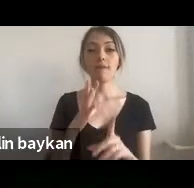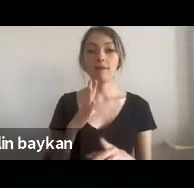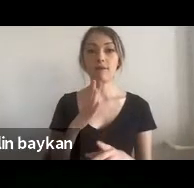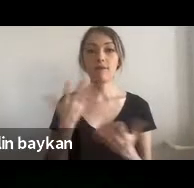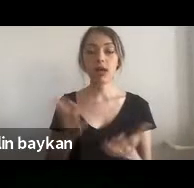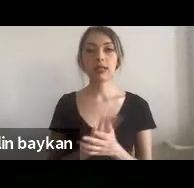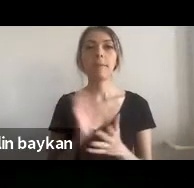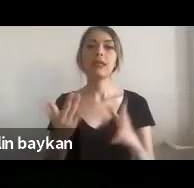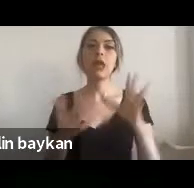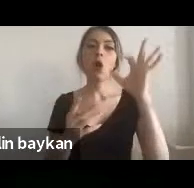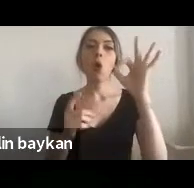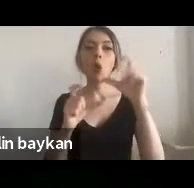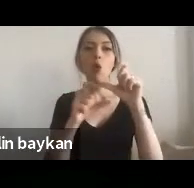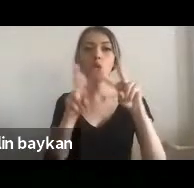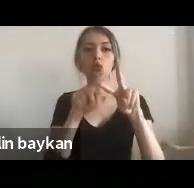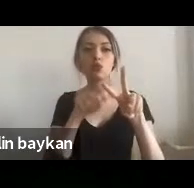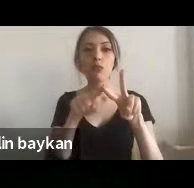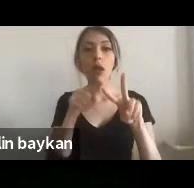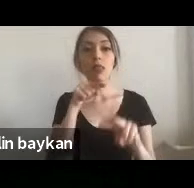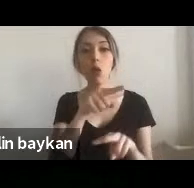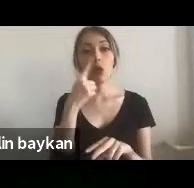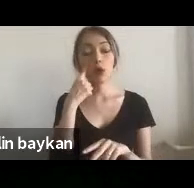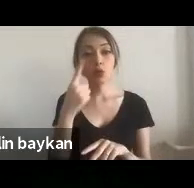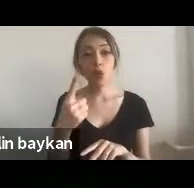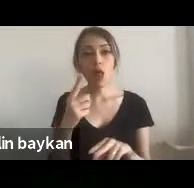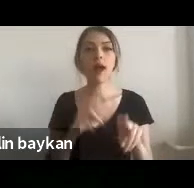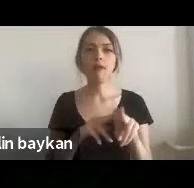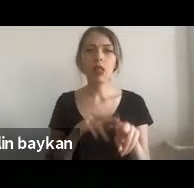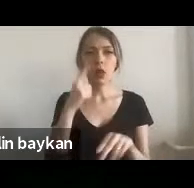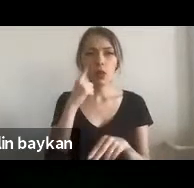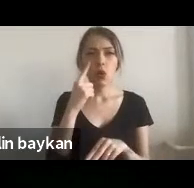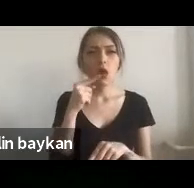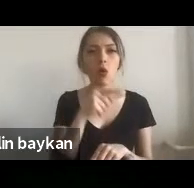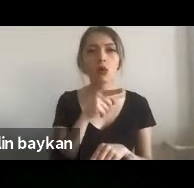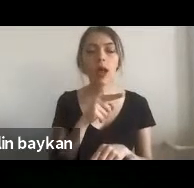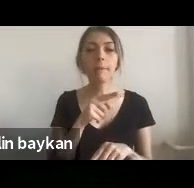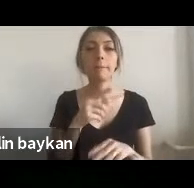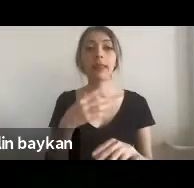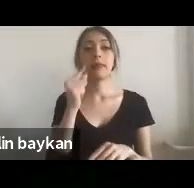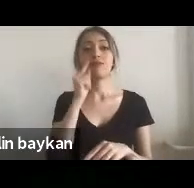edilmesi talebi var. Bu uygulanmış mı? İki,